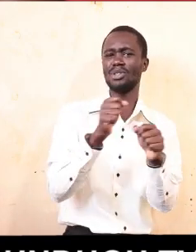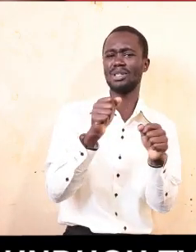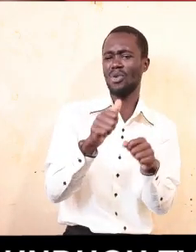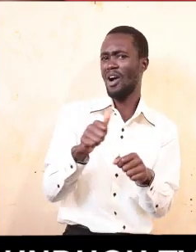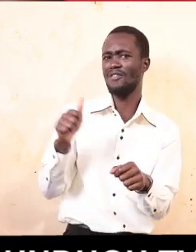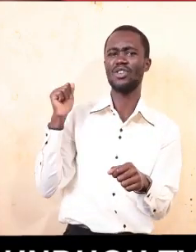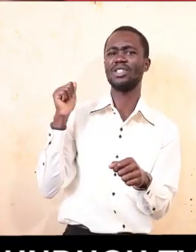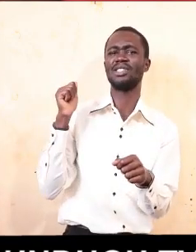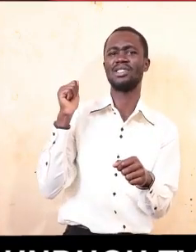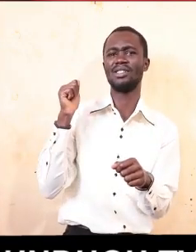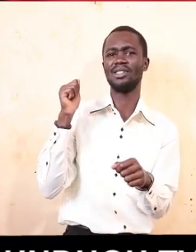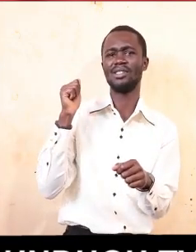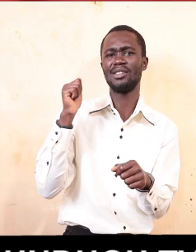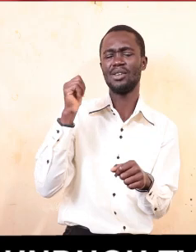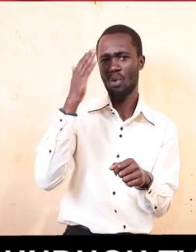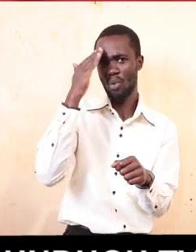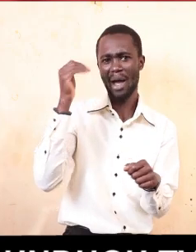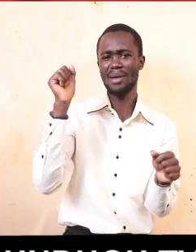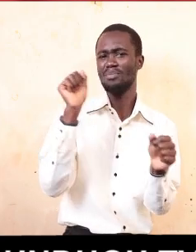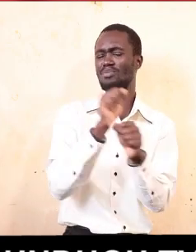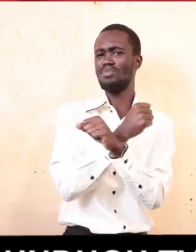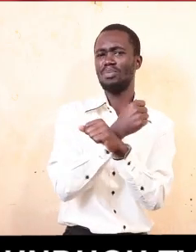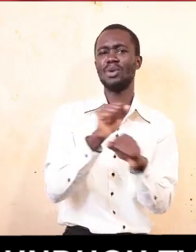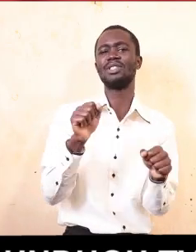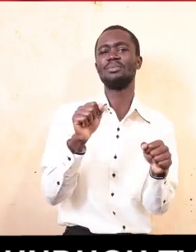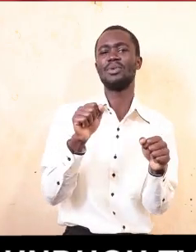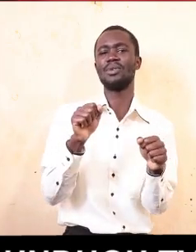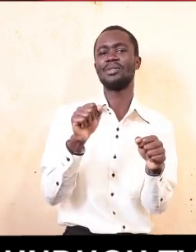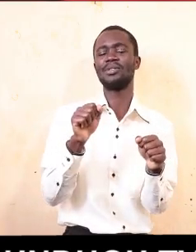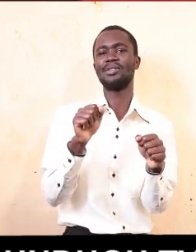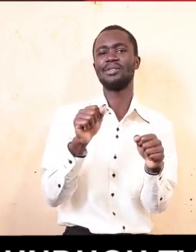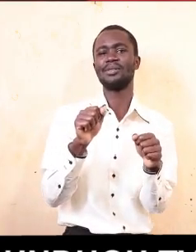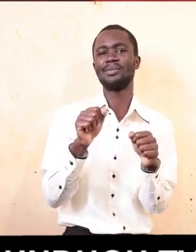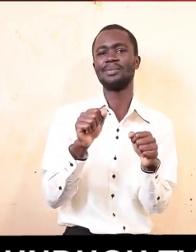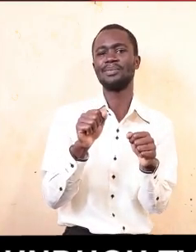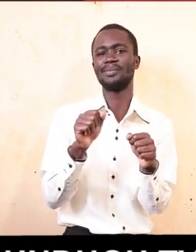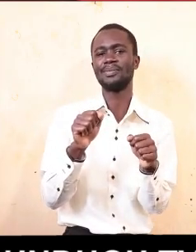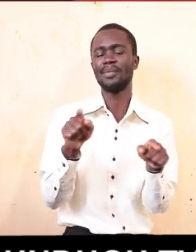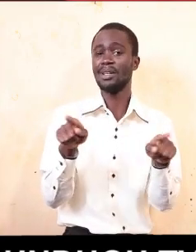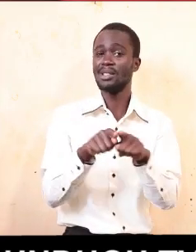sababu hakuna anayeweza kuepuka mkono wa Bwana. Yoeli